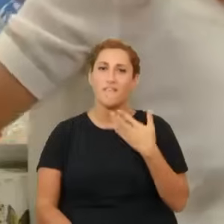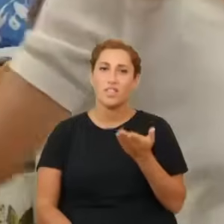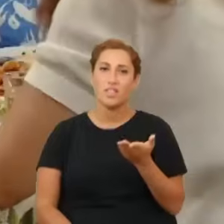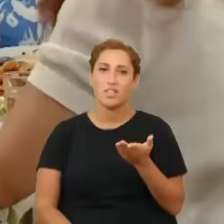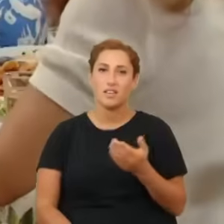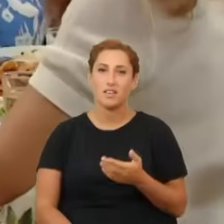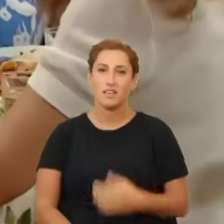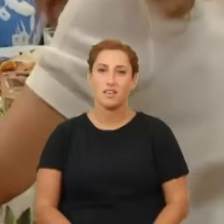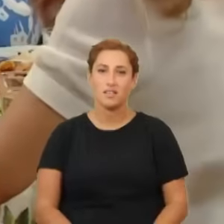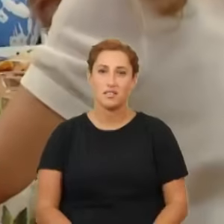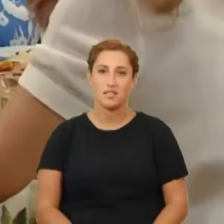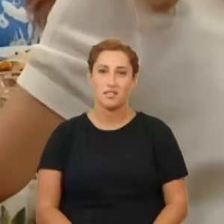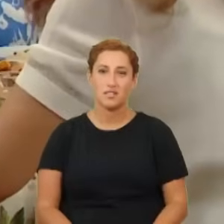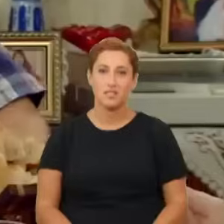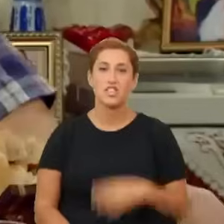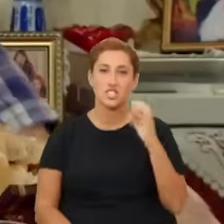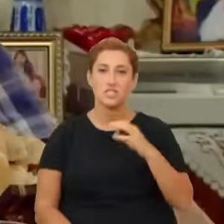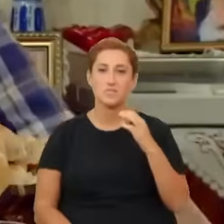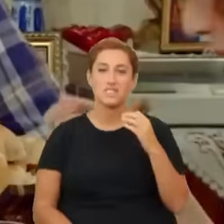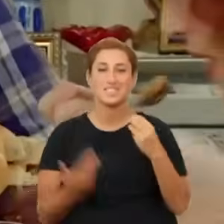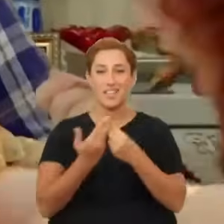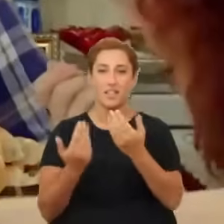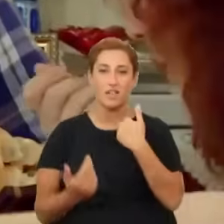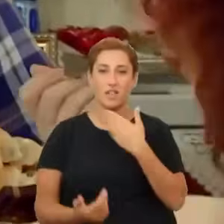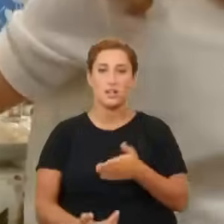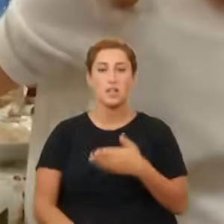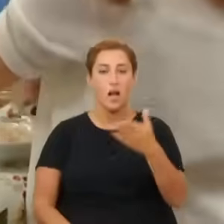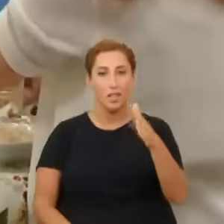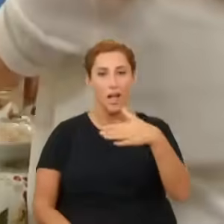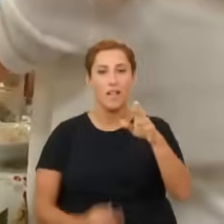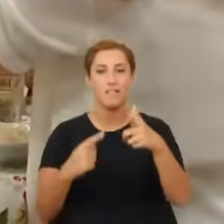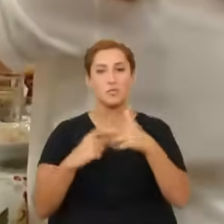ya? Allah Allah. Şey, salatayı versene, salatayı.